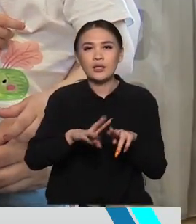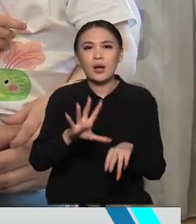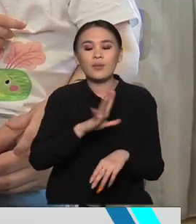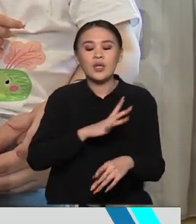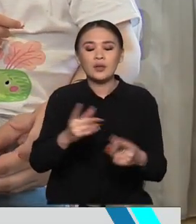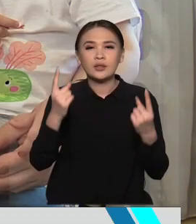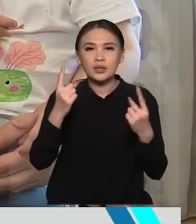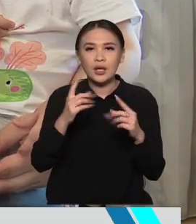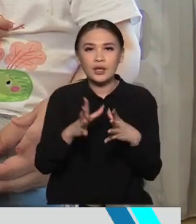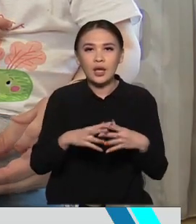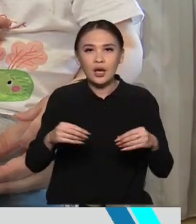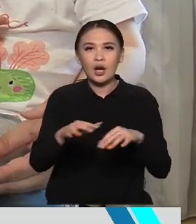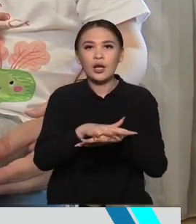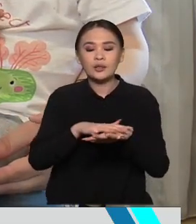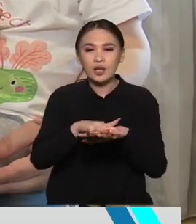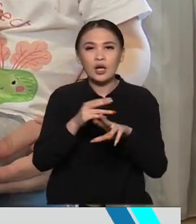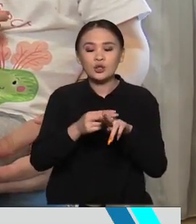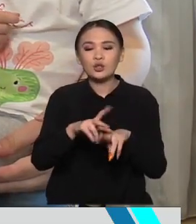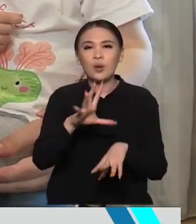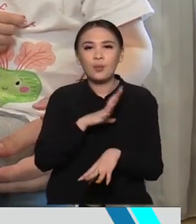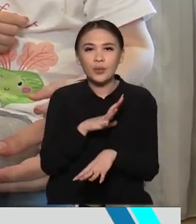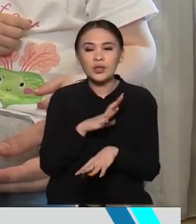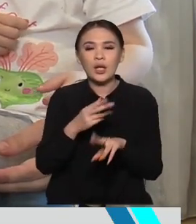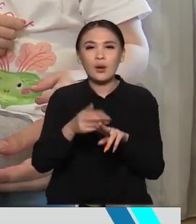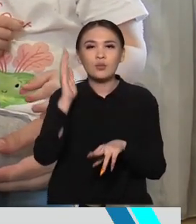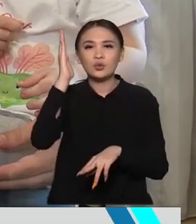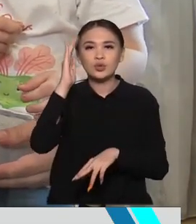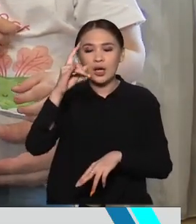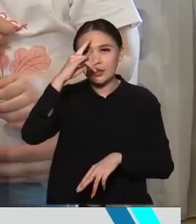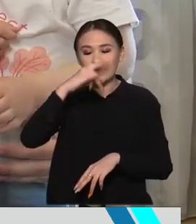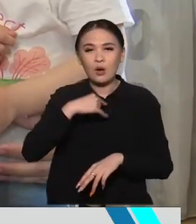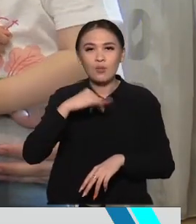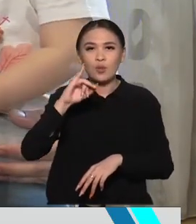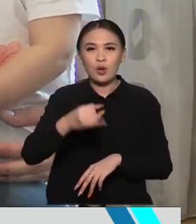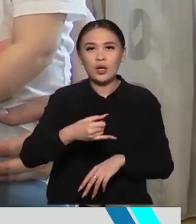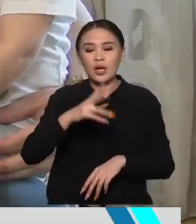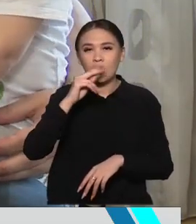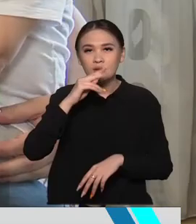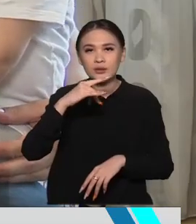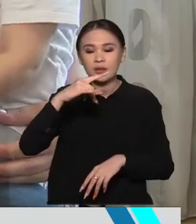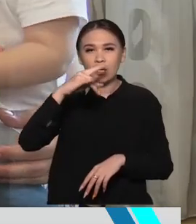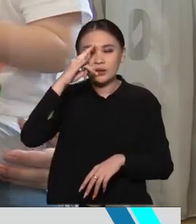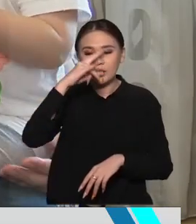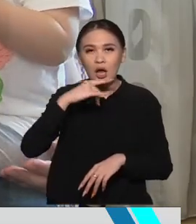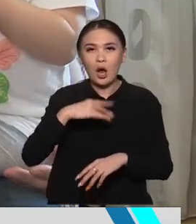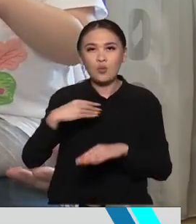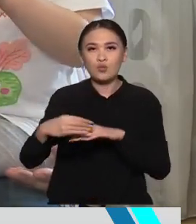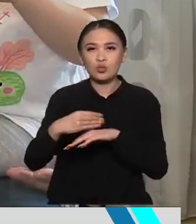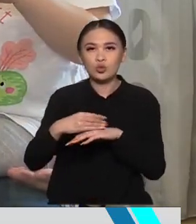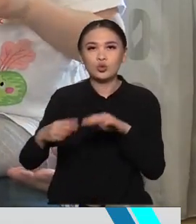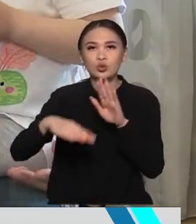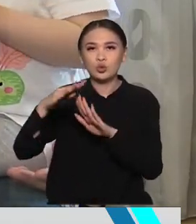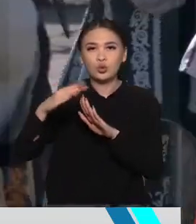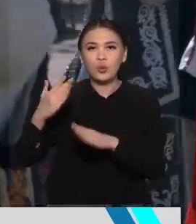единства народа и сплетения культур. Что говорить, я, будучи казашкой, плохо говорила на казахском, и именно муж помог мне улучшить